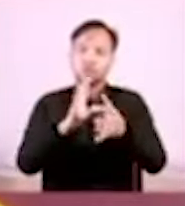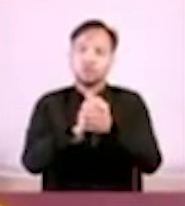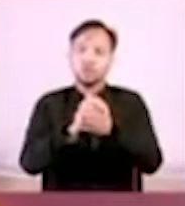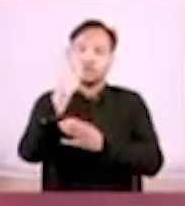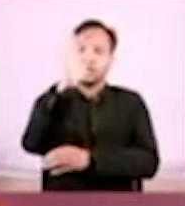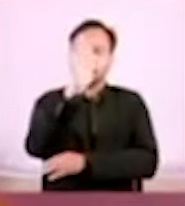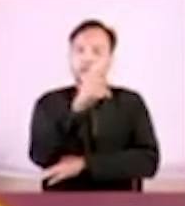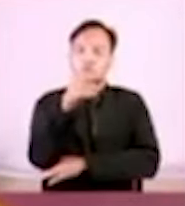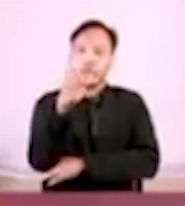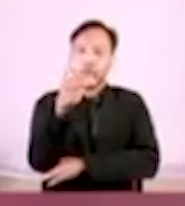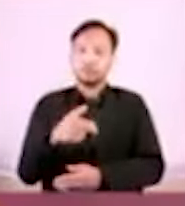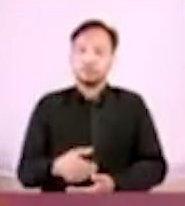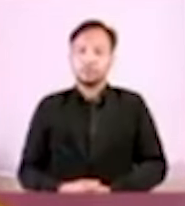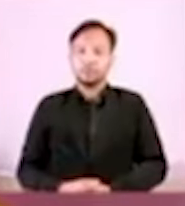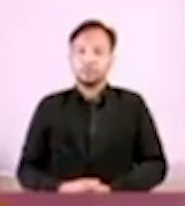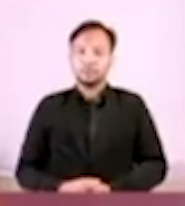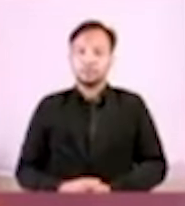Indonesia.